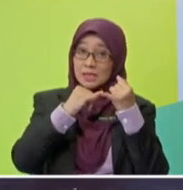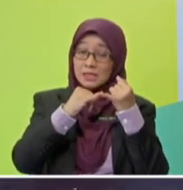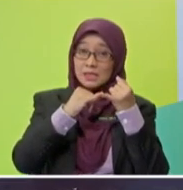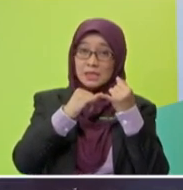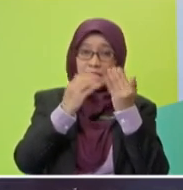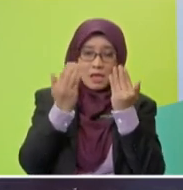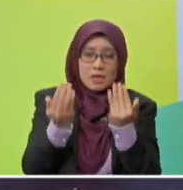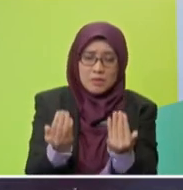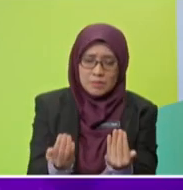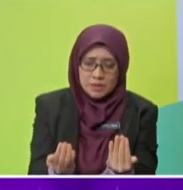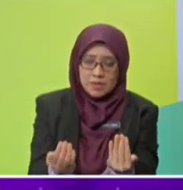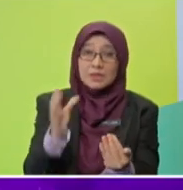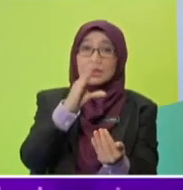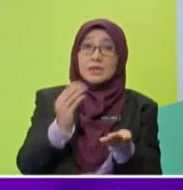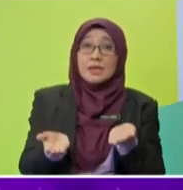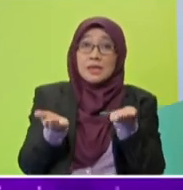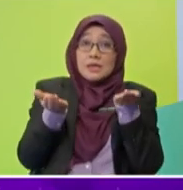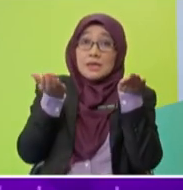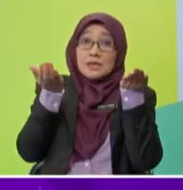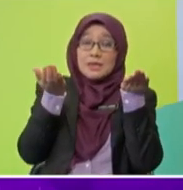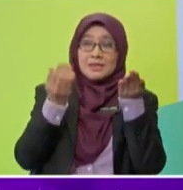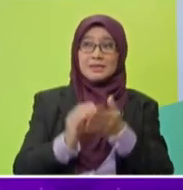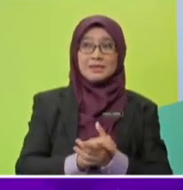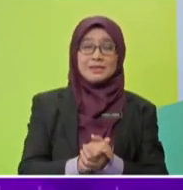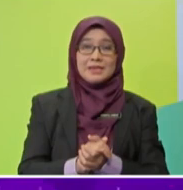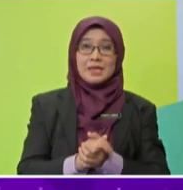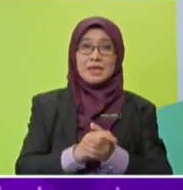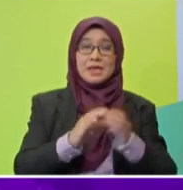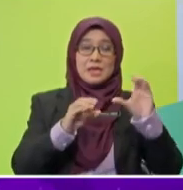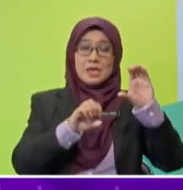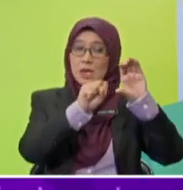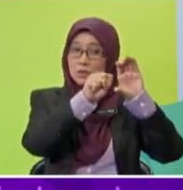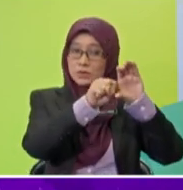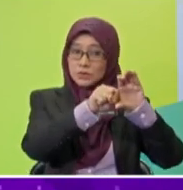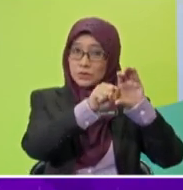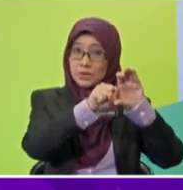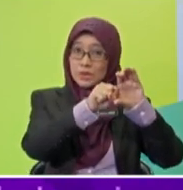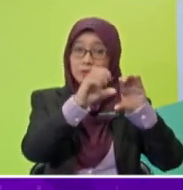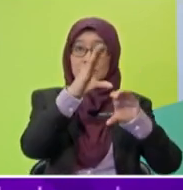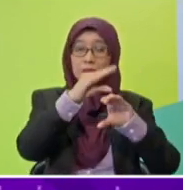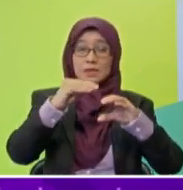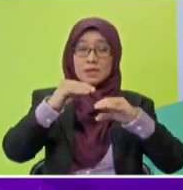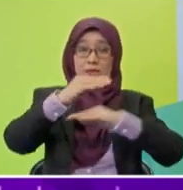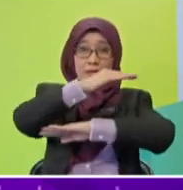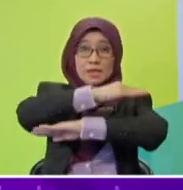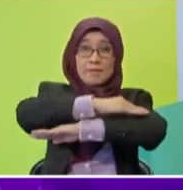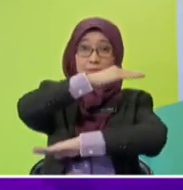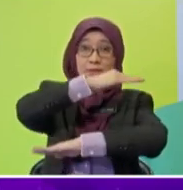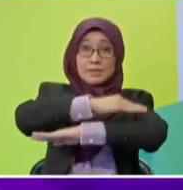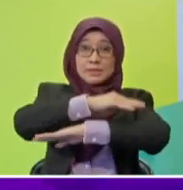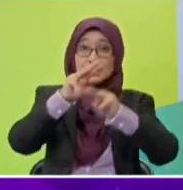Oke gambar yang pertama gambar sofa dan meja dan tentulah sofa yang lebih